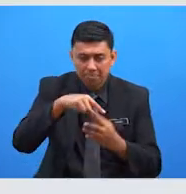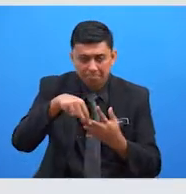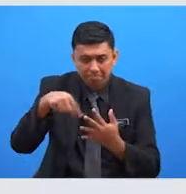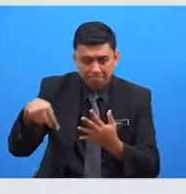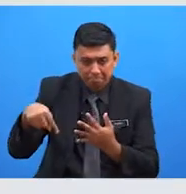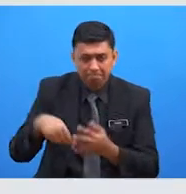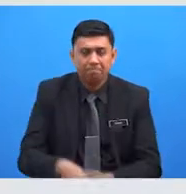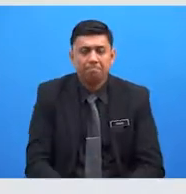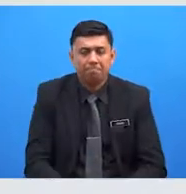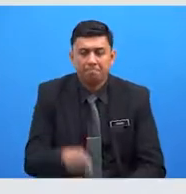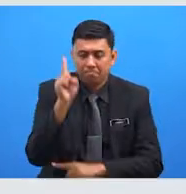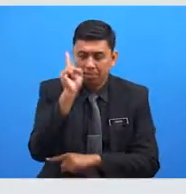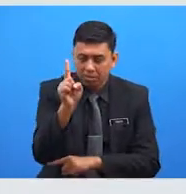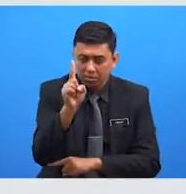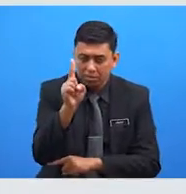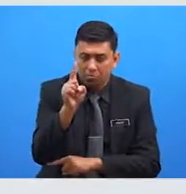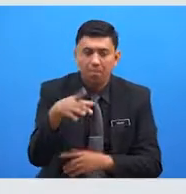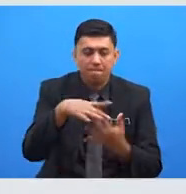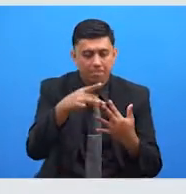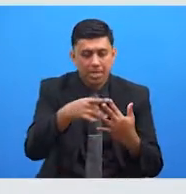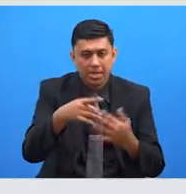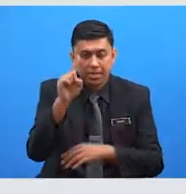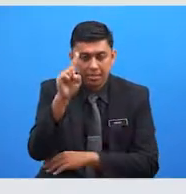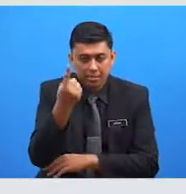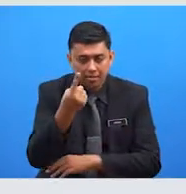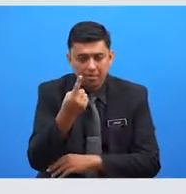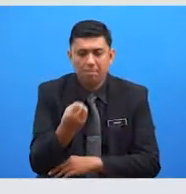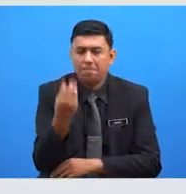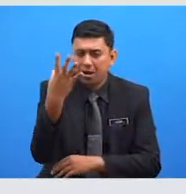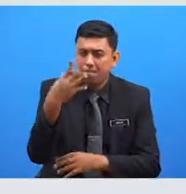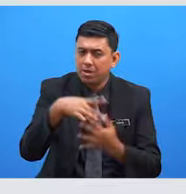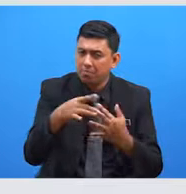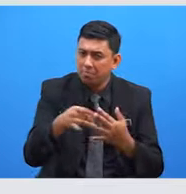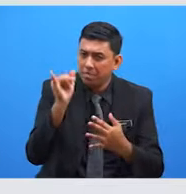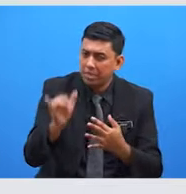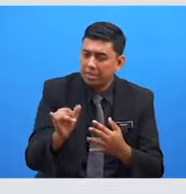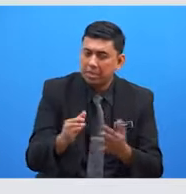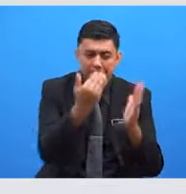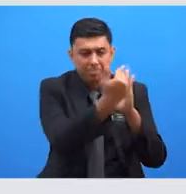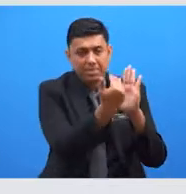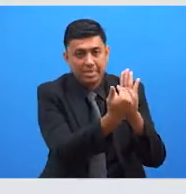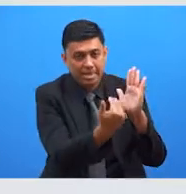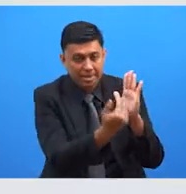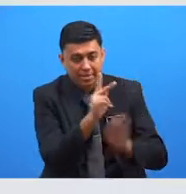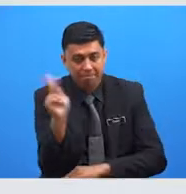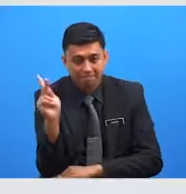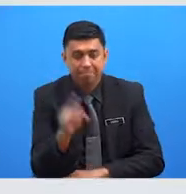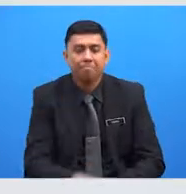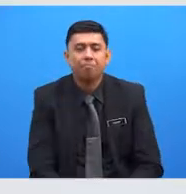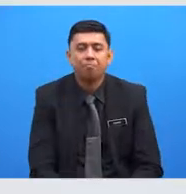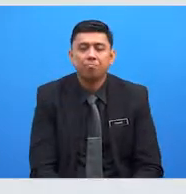boleh membuat satu pilihan sahaja daripada beberapa pilihan yang disenaraikan.